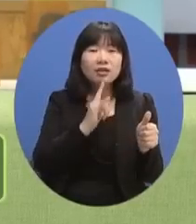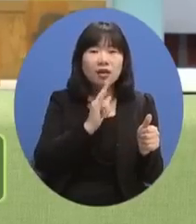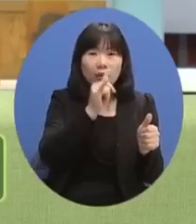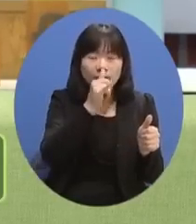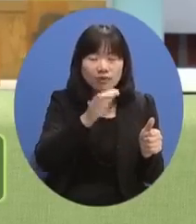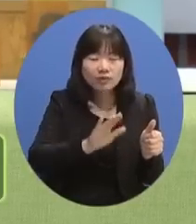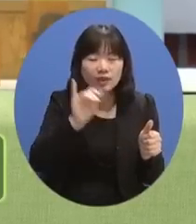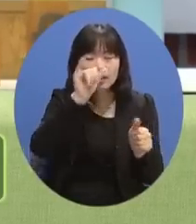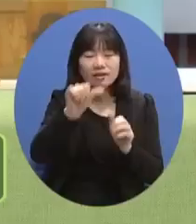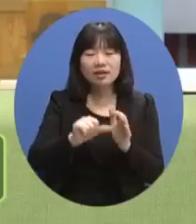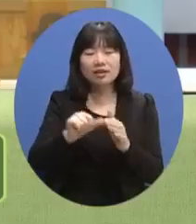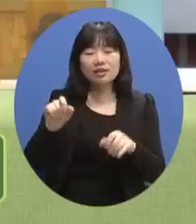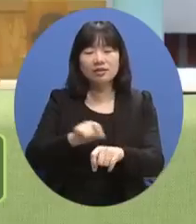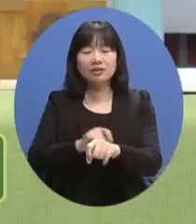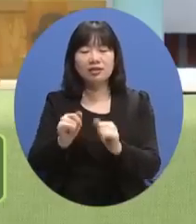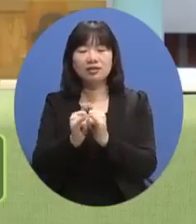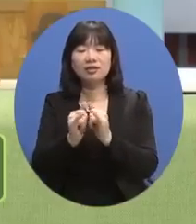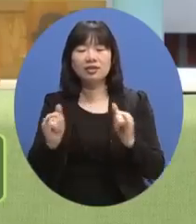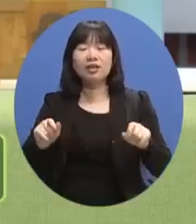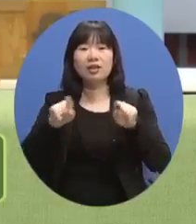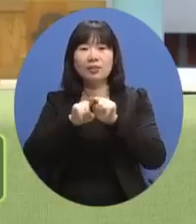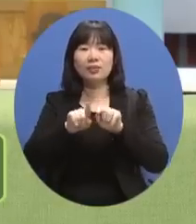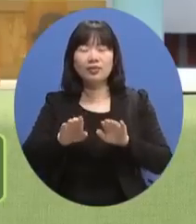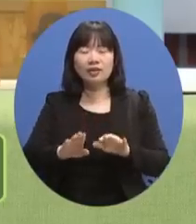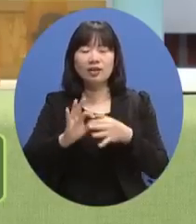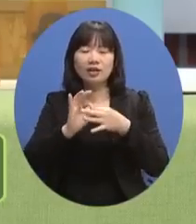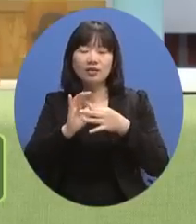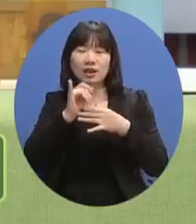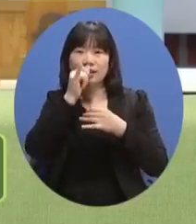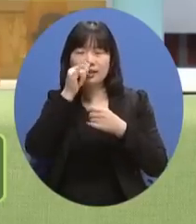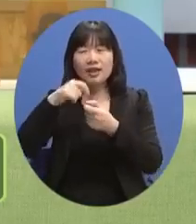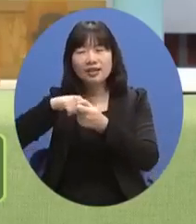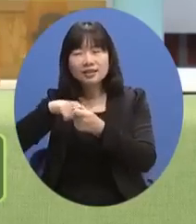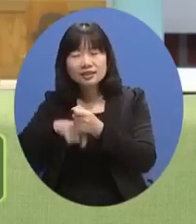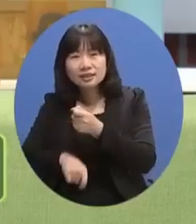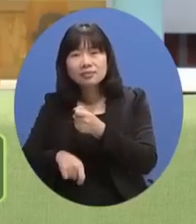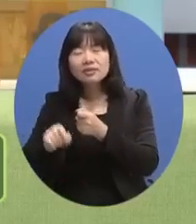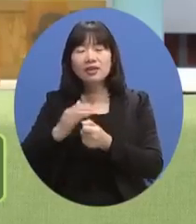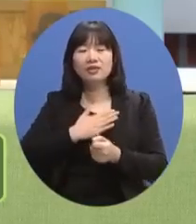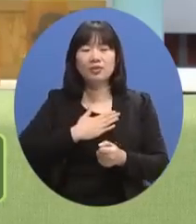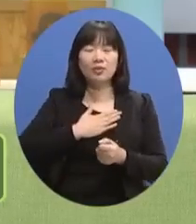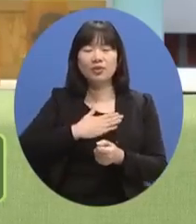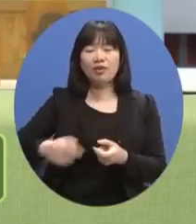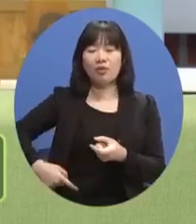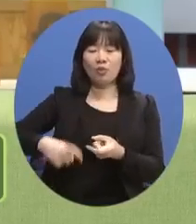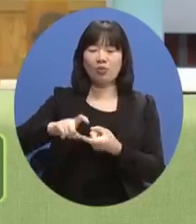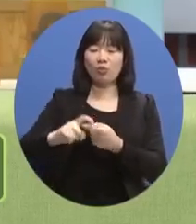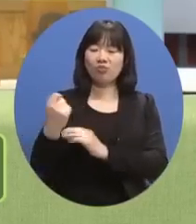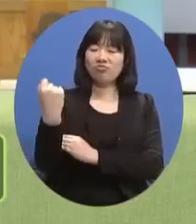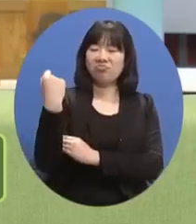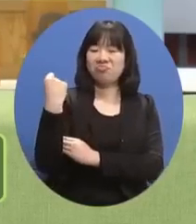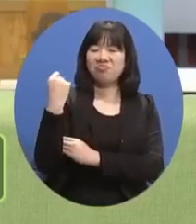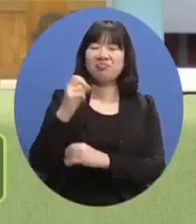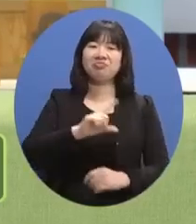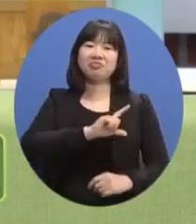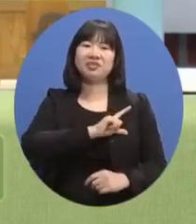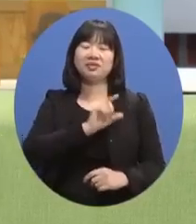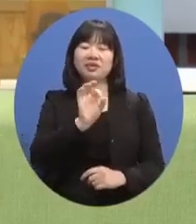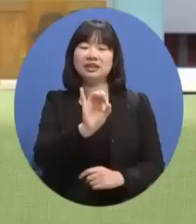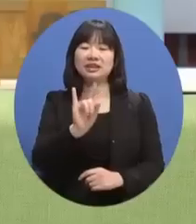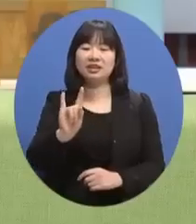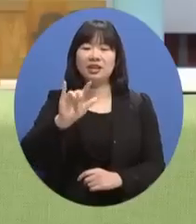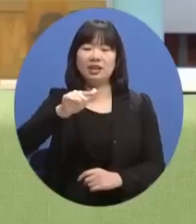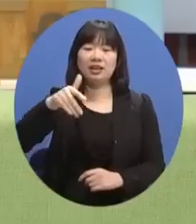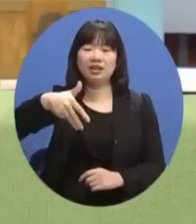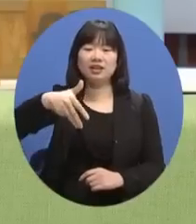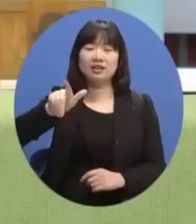인생에서 특정한 사람과 맺게 되는 긴밀한 정서적 결속력을 애착이라고 했고요.